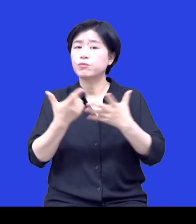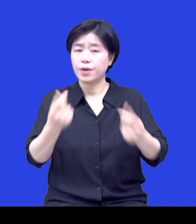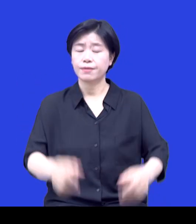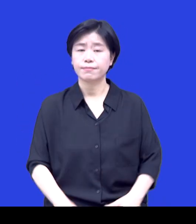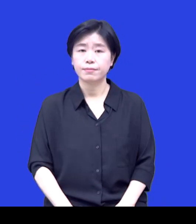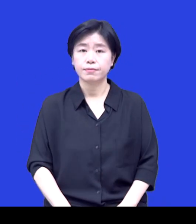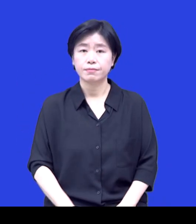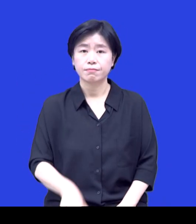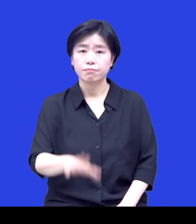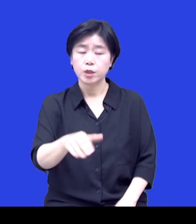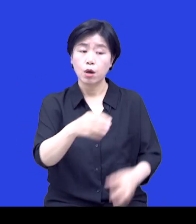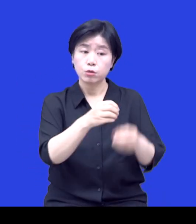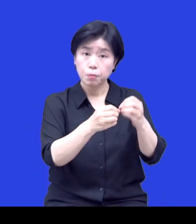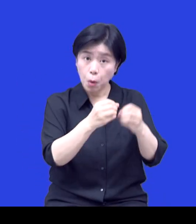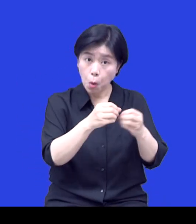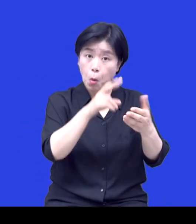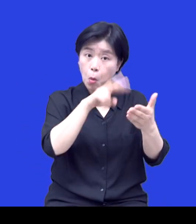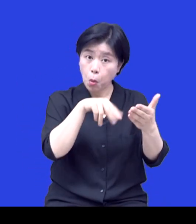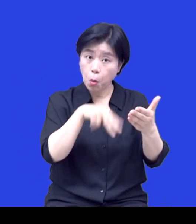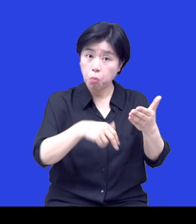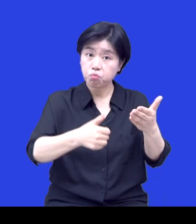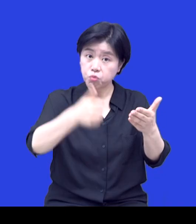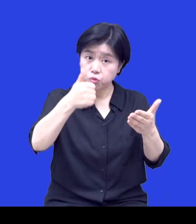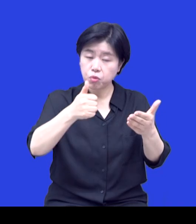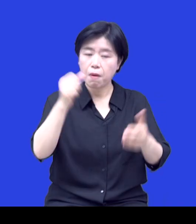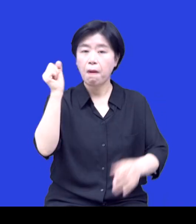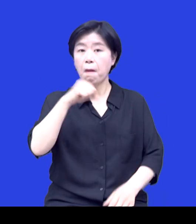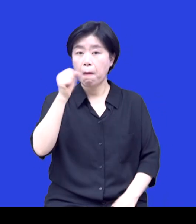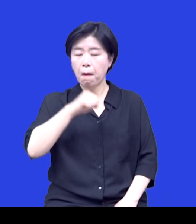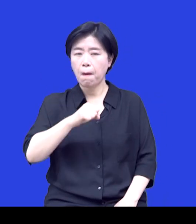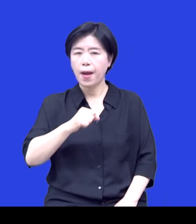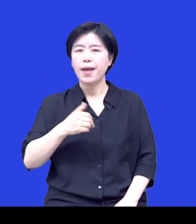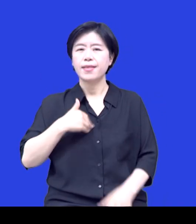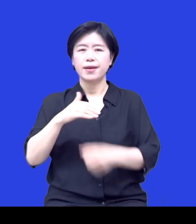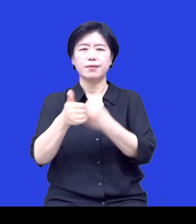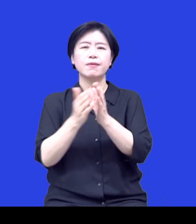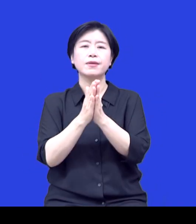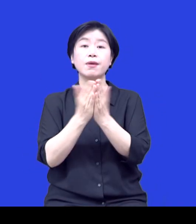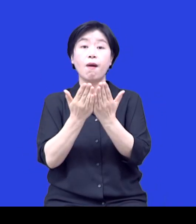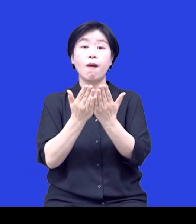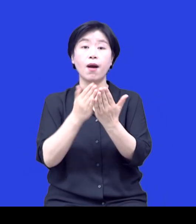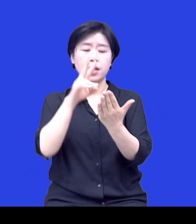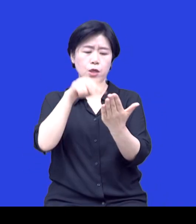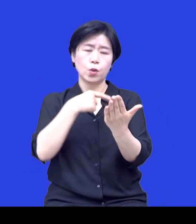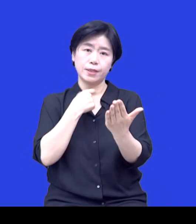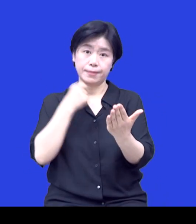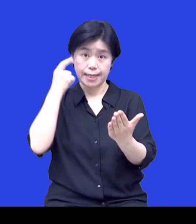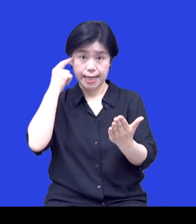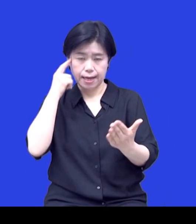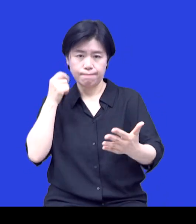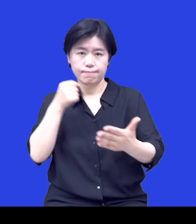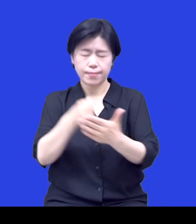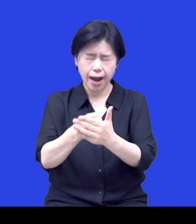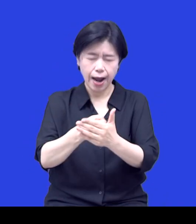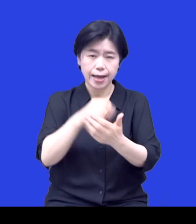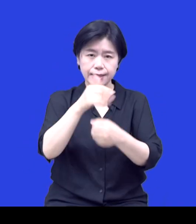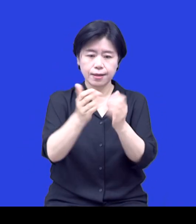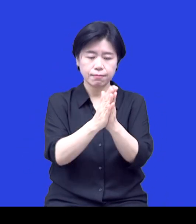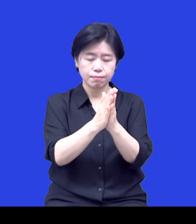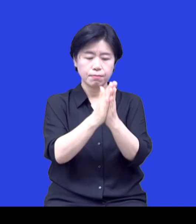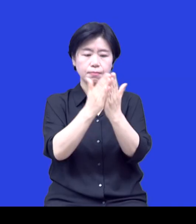생각도 문득 드는데 저는 예. 그래서 한번 통독도 한번 해보려고 이제 펼쳤는데 네. 아, 이게 자꾸 졸려요.